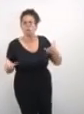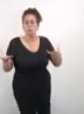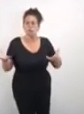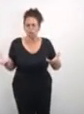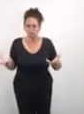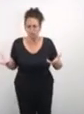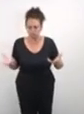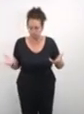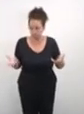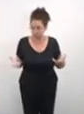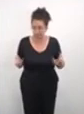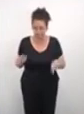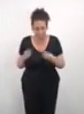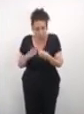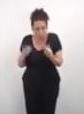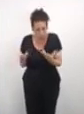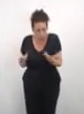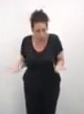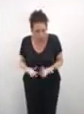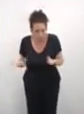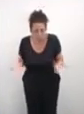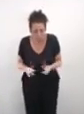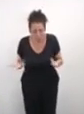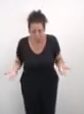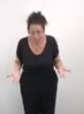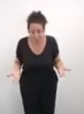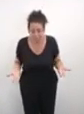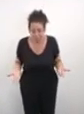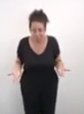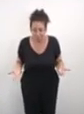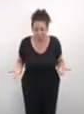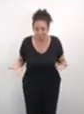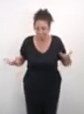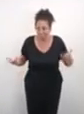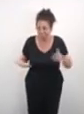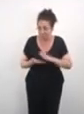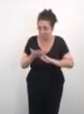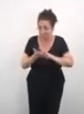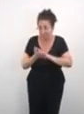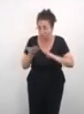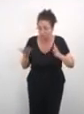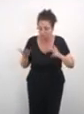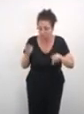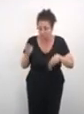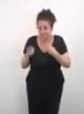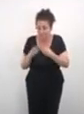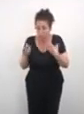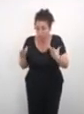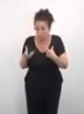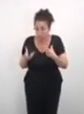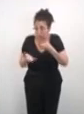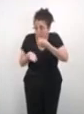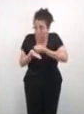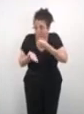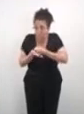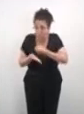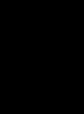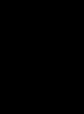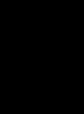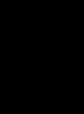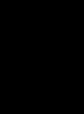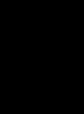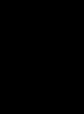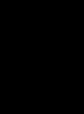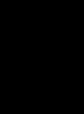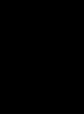voulez qu'on vous apporte comme réponse, si ce n'est cette réponse un peu légère, j'en conviens, qui est la mienne.